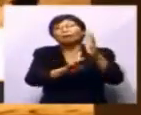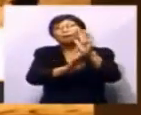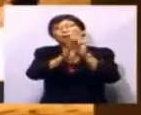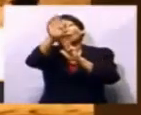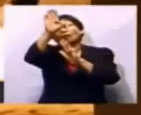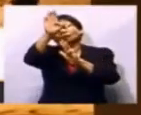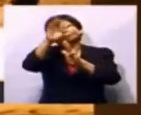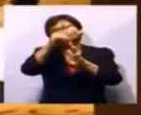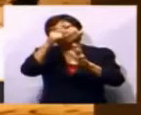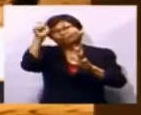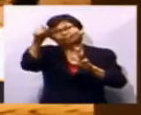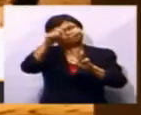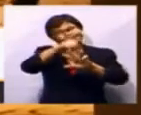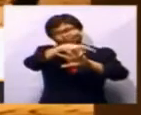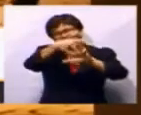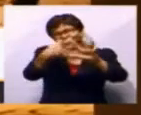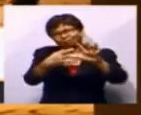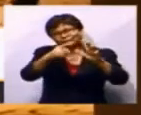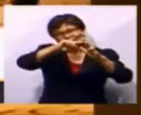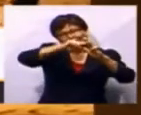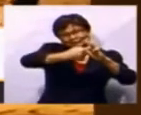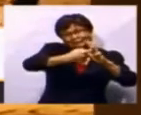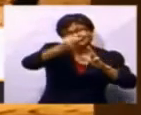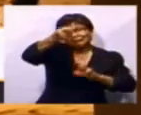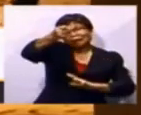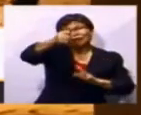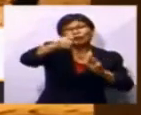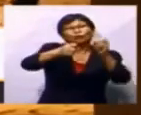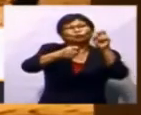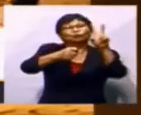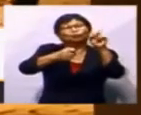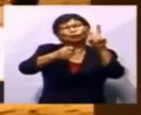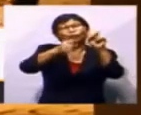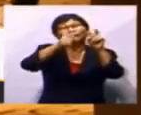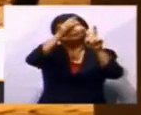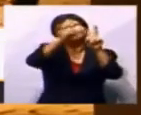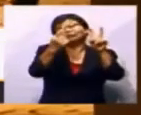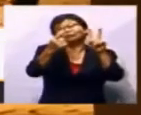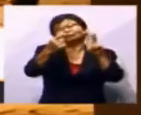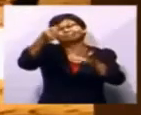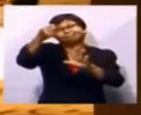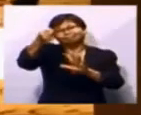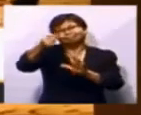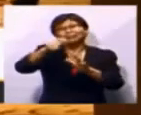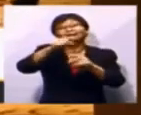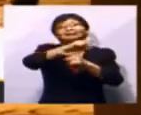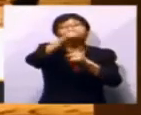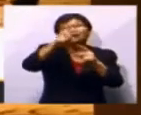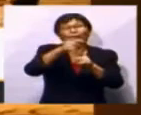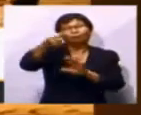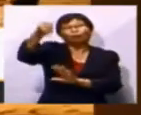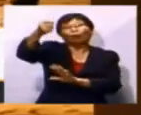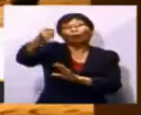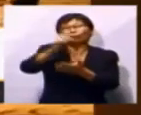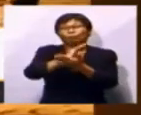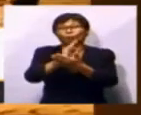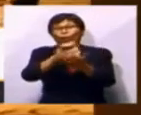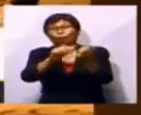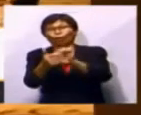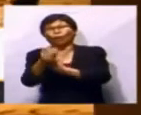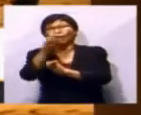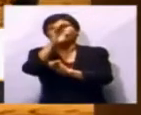pembangunan. Pergantungan berkuat kuasa pada 12 Januari lalu, tarikh ketika mereka dikenakan pergantungan sementara